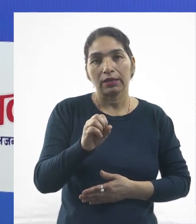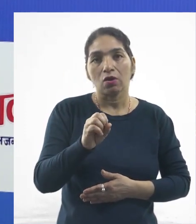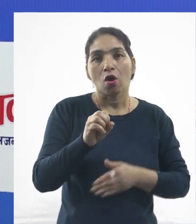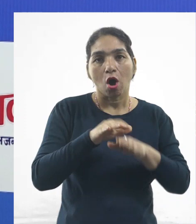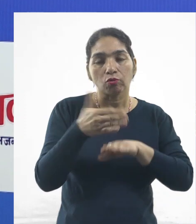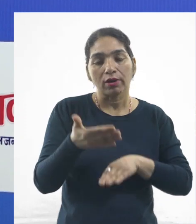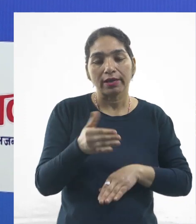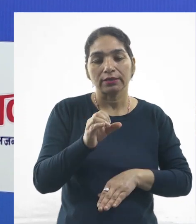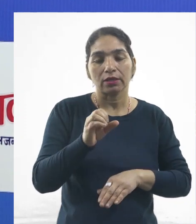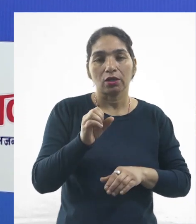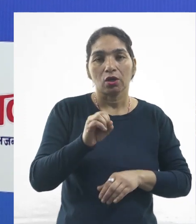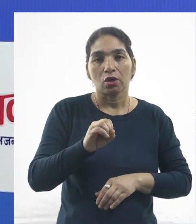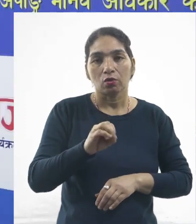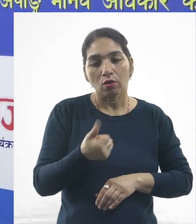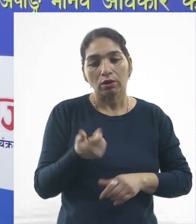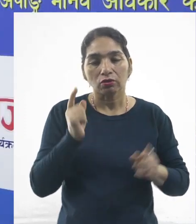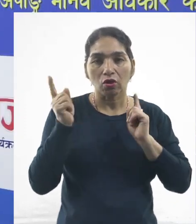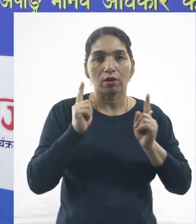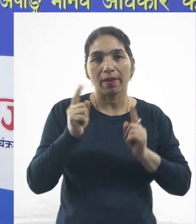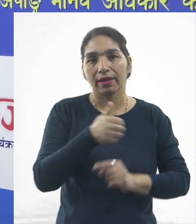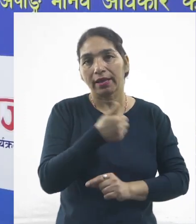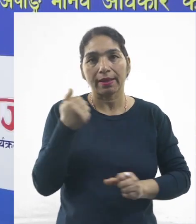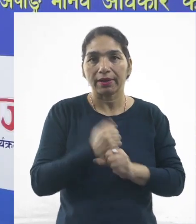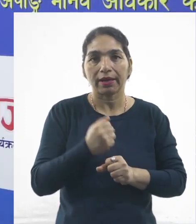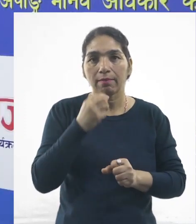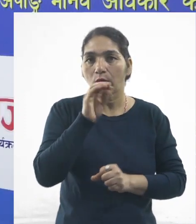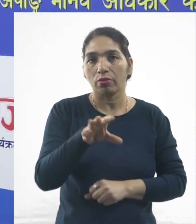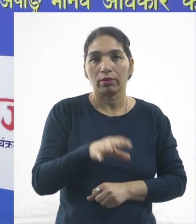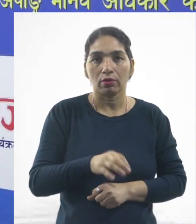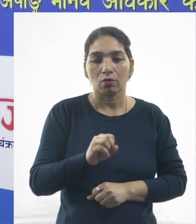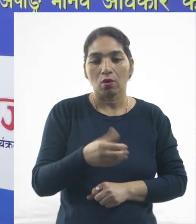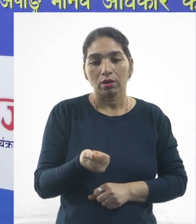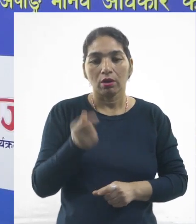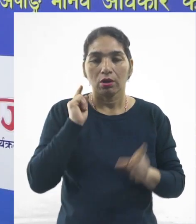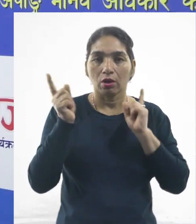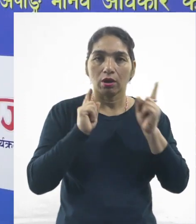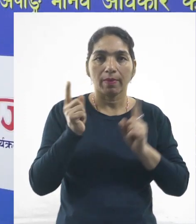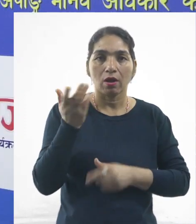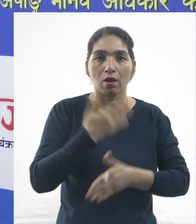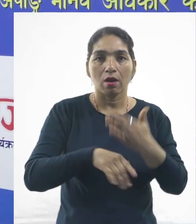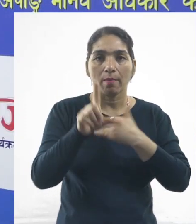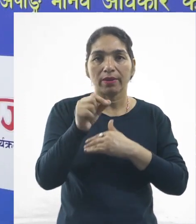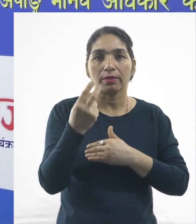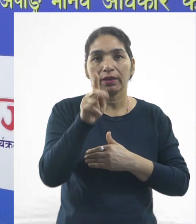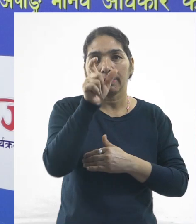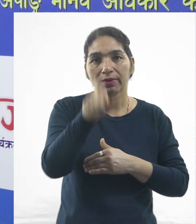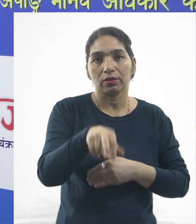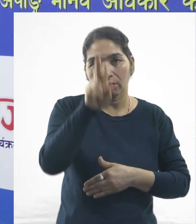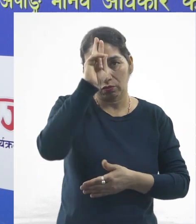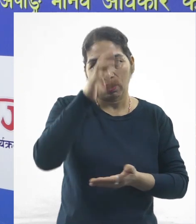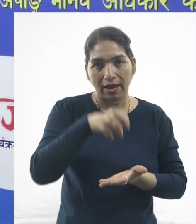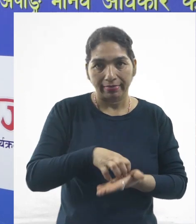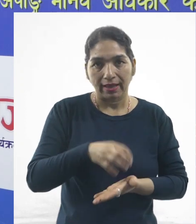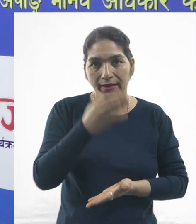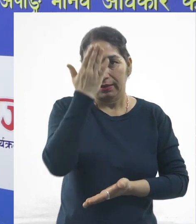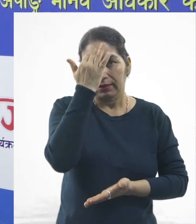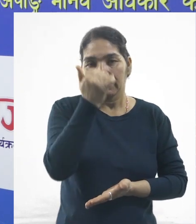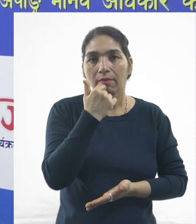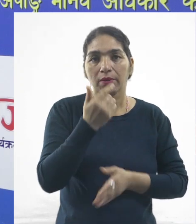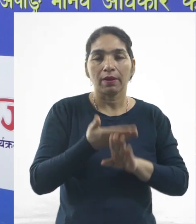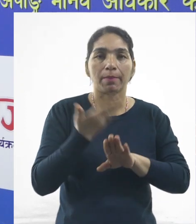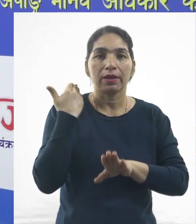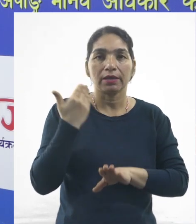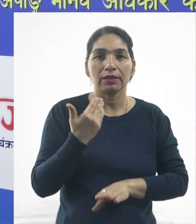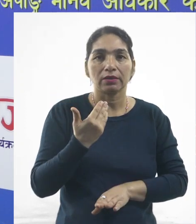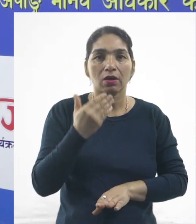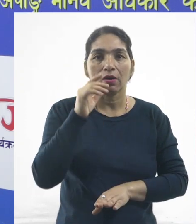अभ्यासहरू सिक्ने हिसाबले पनि अलिकति बताइदिनुहोस् न। गोकर्णेश्वर नगरपालिका चाहिँ अपाङ्गता भएको व्यक्तिहरूको राजधानी, किनभने यहाँ चाहिँ पहिला जुन हाम्रो